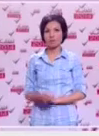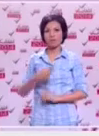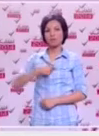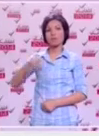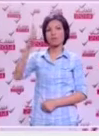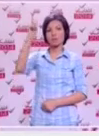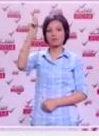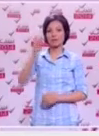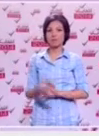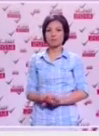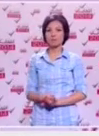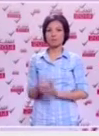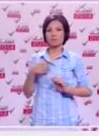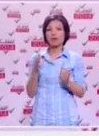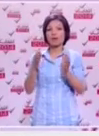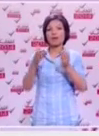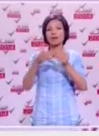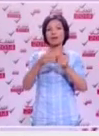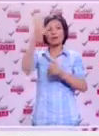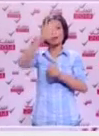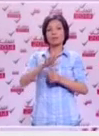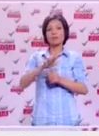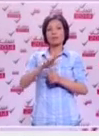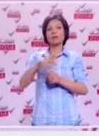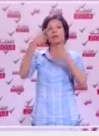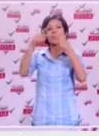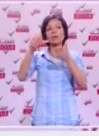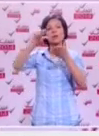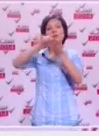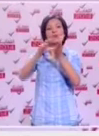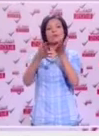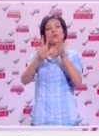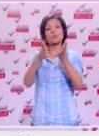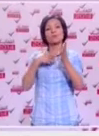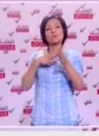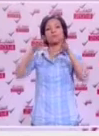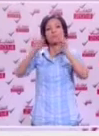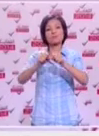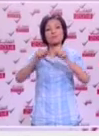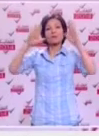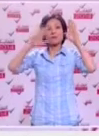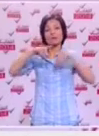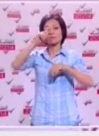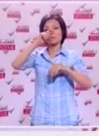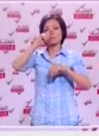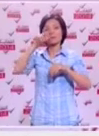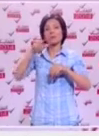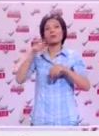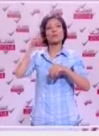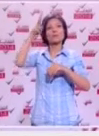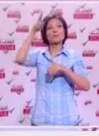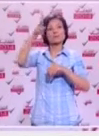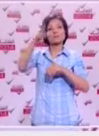بسم الله الرحمن الرحيم الاتحاد الوطني الحر حزب وسطي معتدل متمسك بالهويه العربيه الاسلاميه لبلادنا وعنده رؤيه